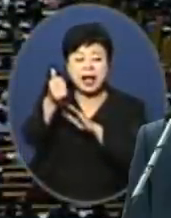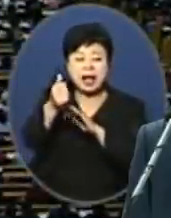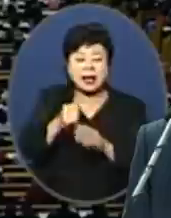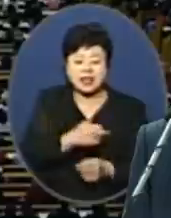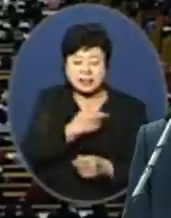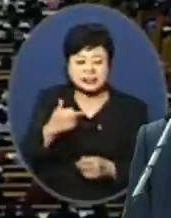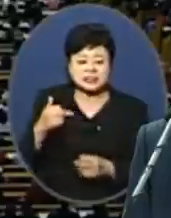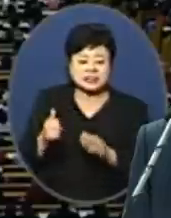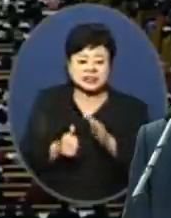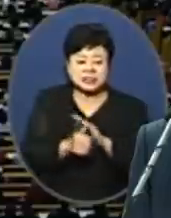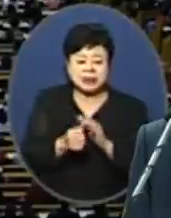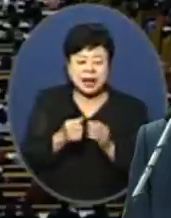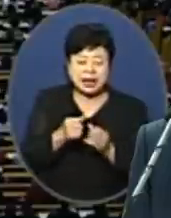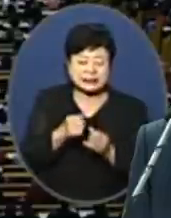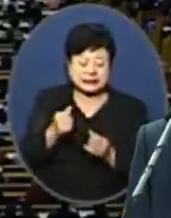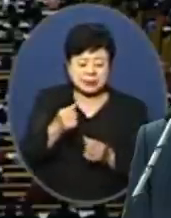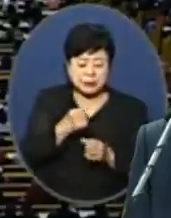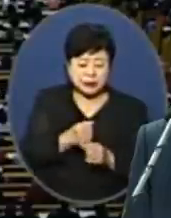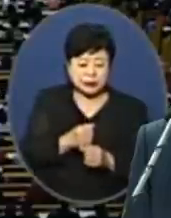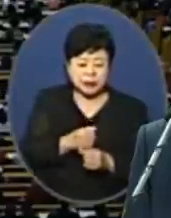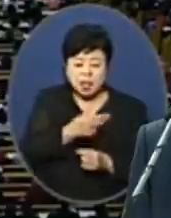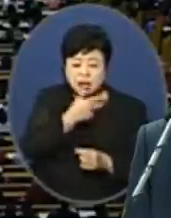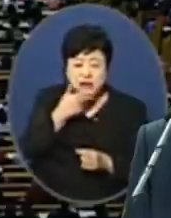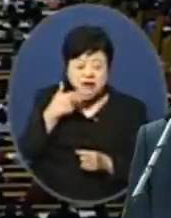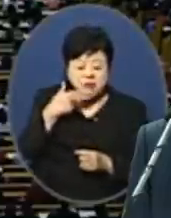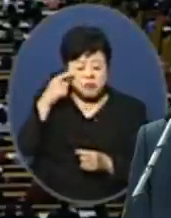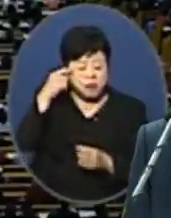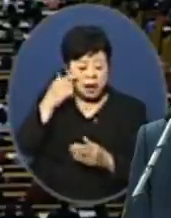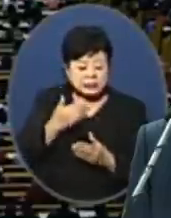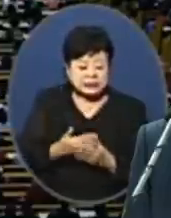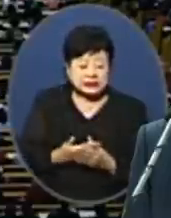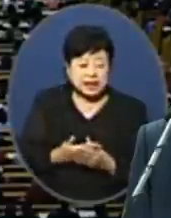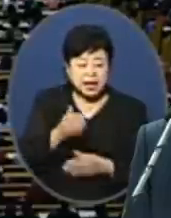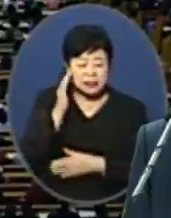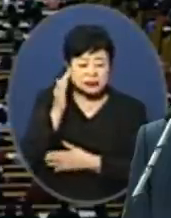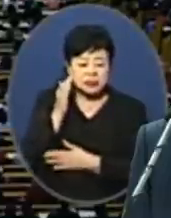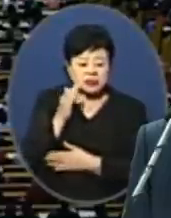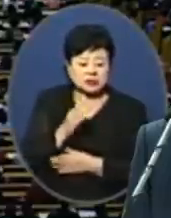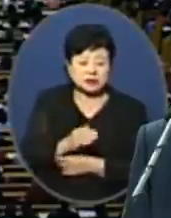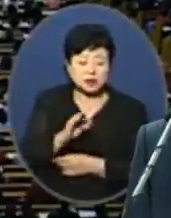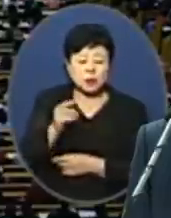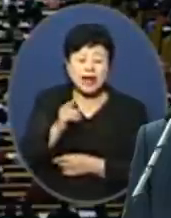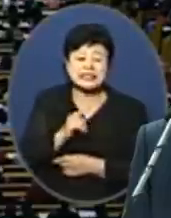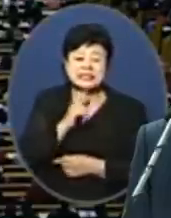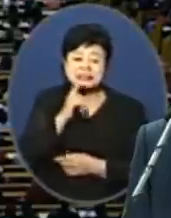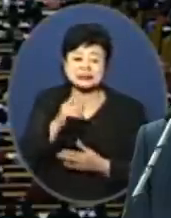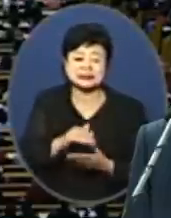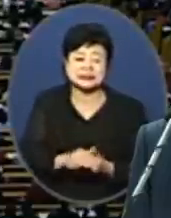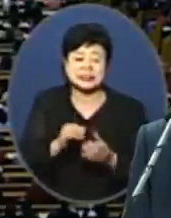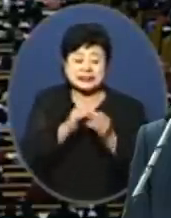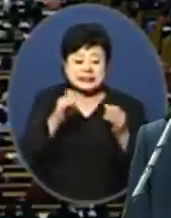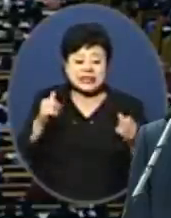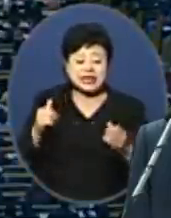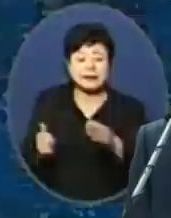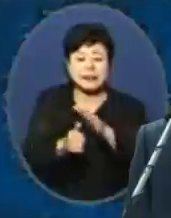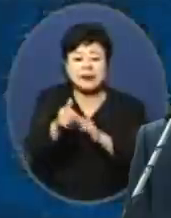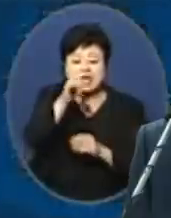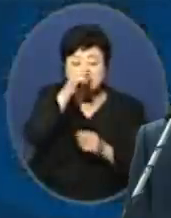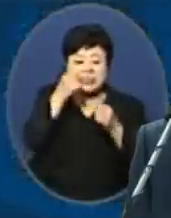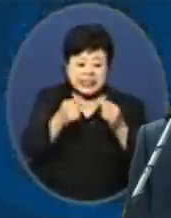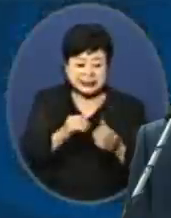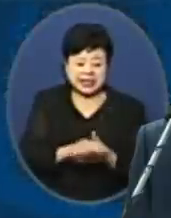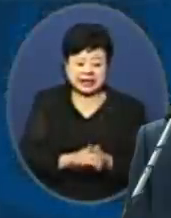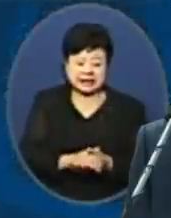큰 희망을 가진 사람이 만드는 것입니다. 영국의 학자이자 설교가였던 토마스 불러는 사람은 희망이 있어야